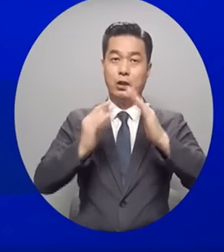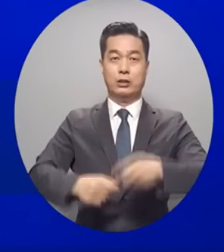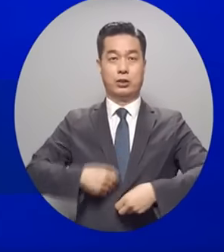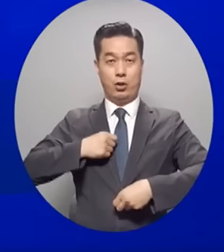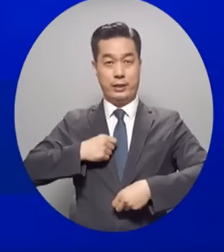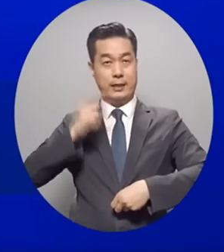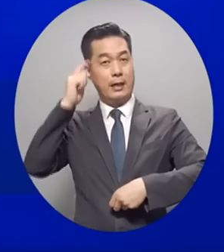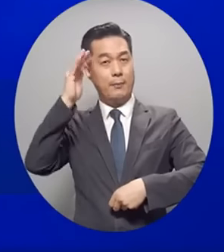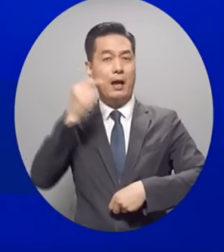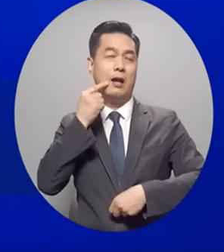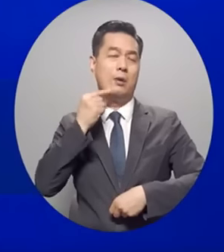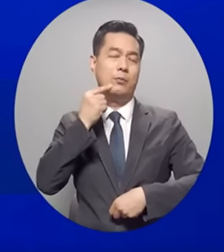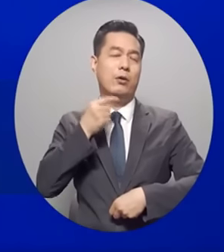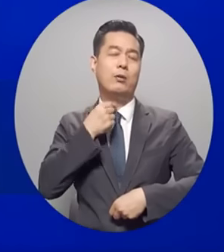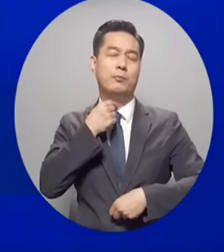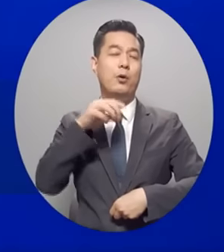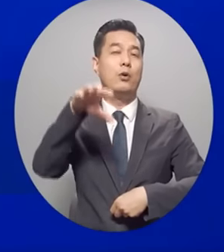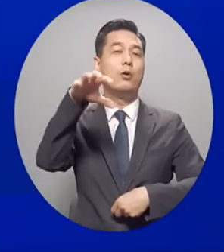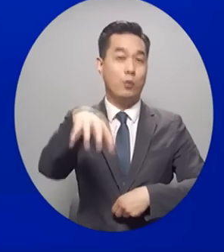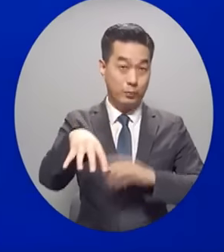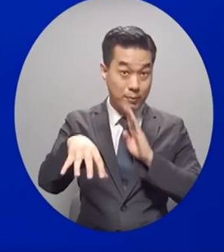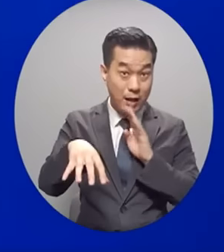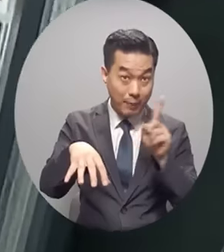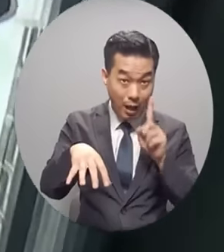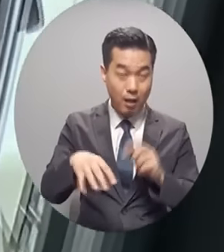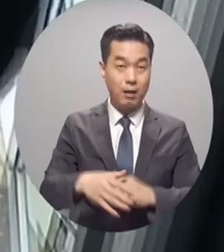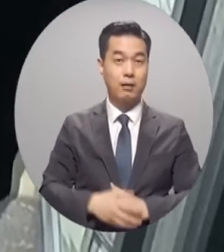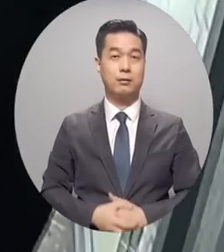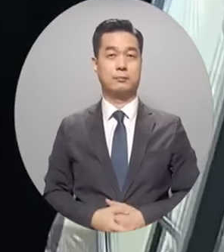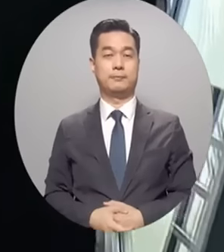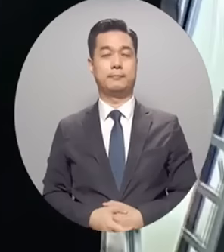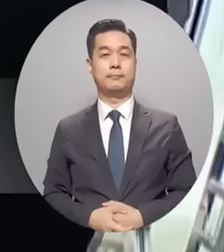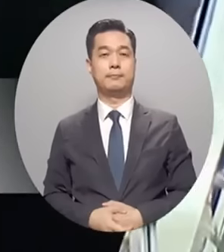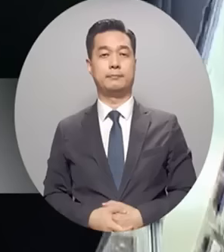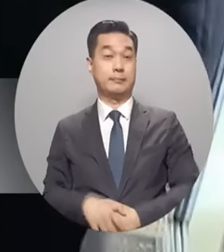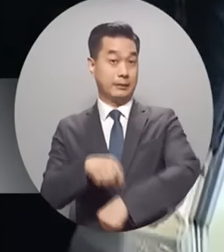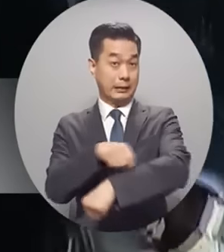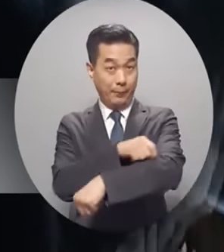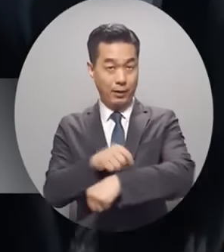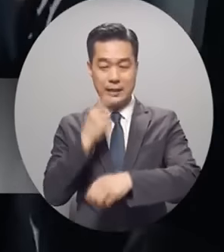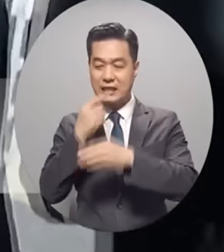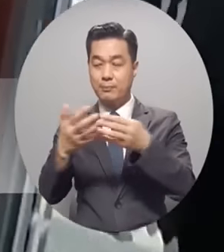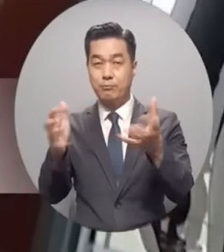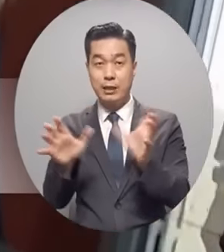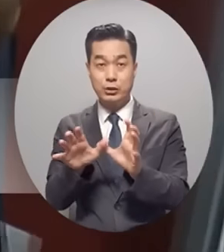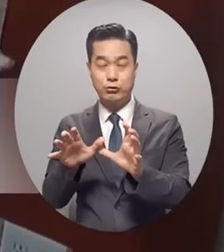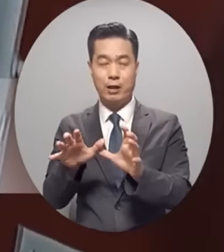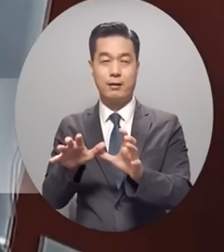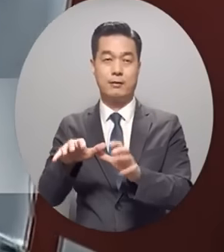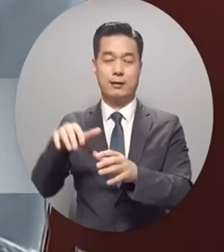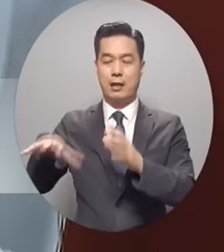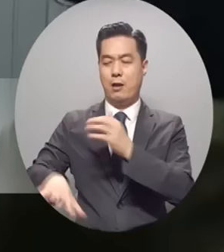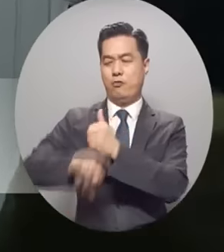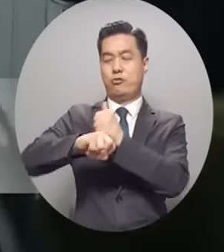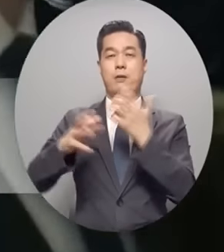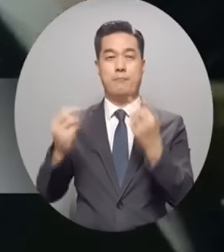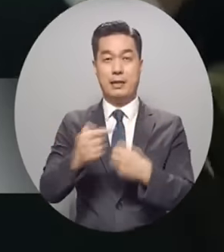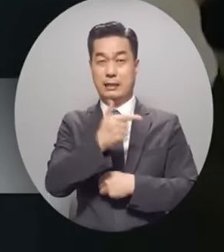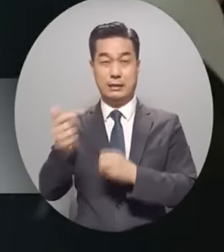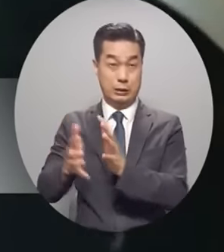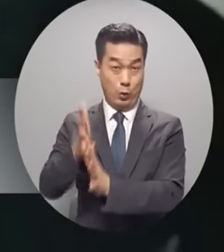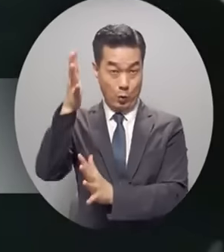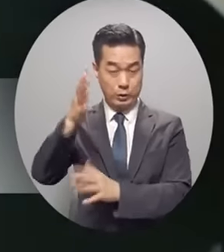of freedom, justice and compassion. 특히 민주당 표밭인 대도시, 그중에서도